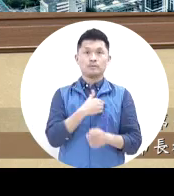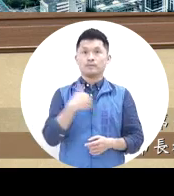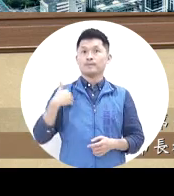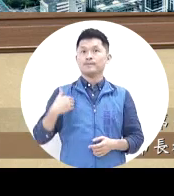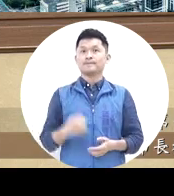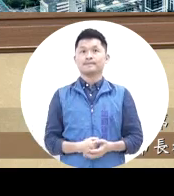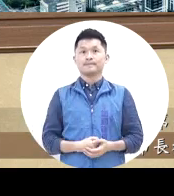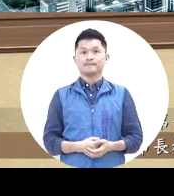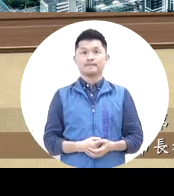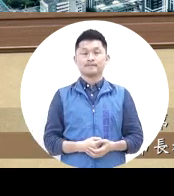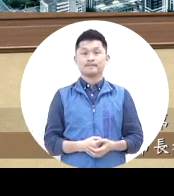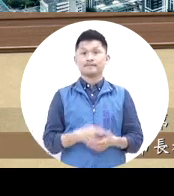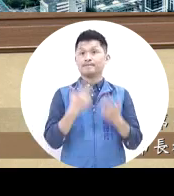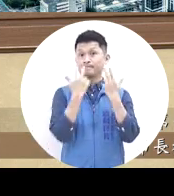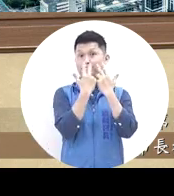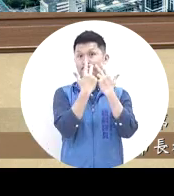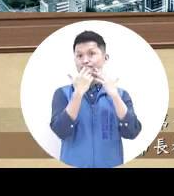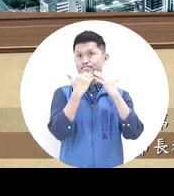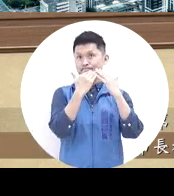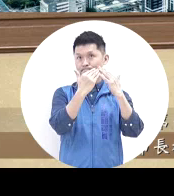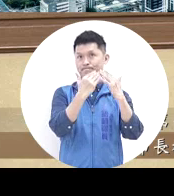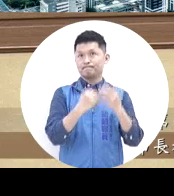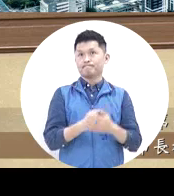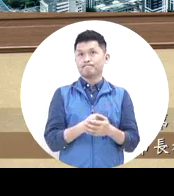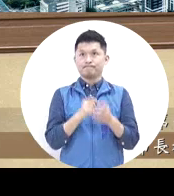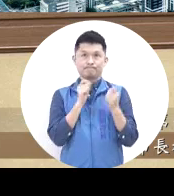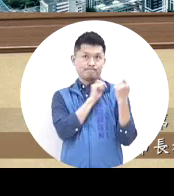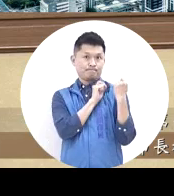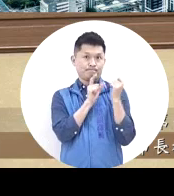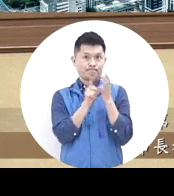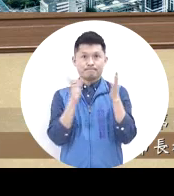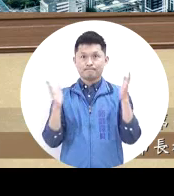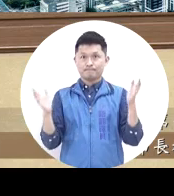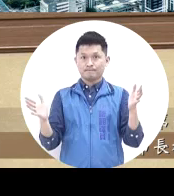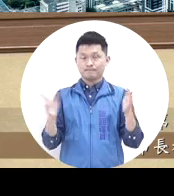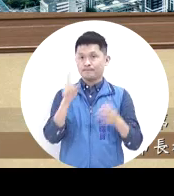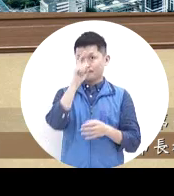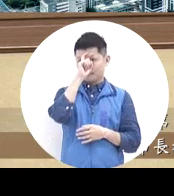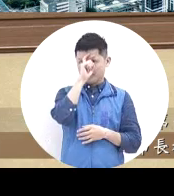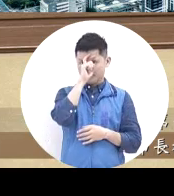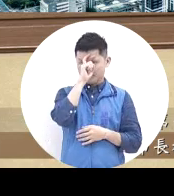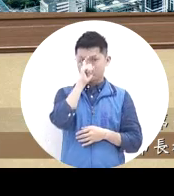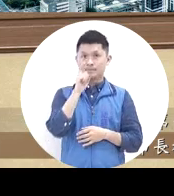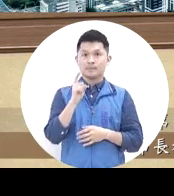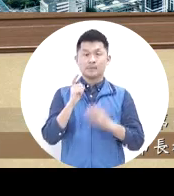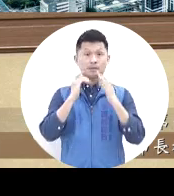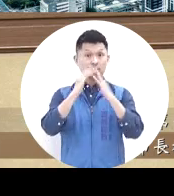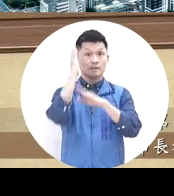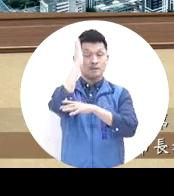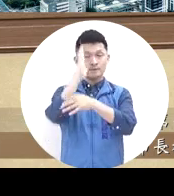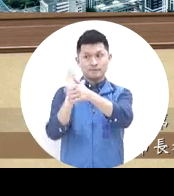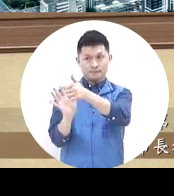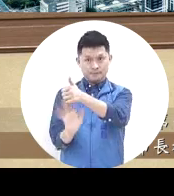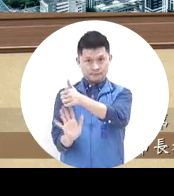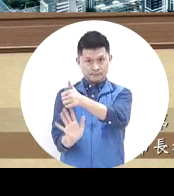所以新北市在这一段时间，希望整个事务团队都能够上下